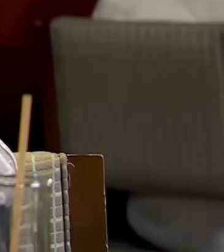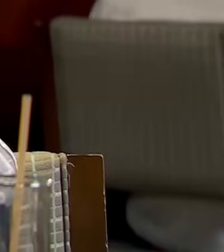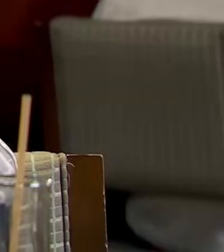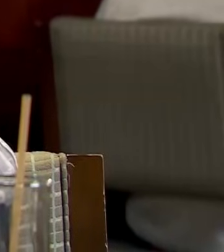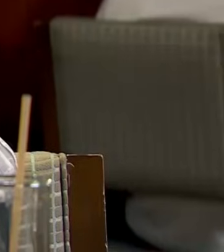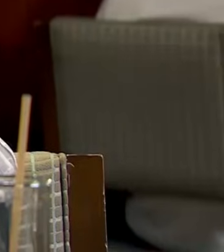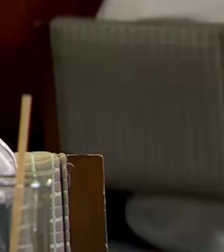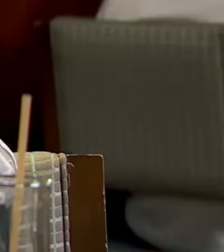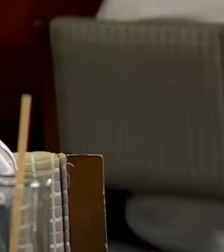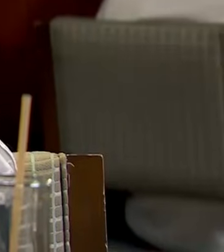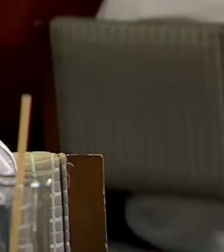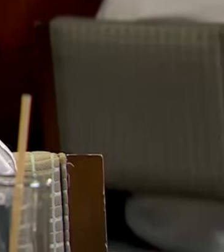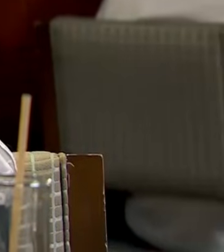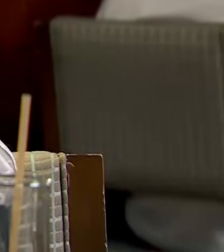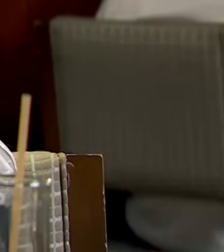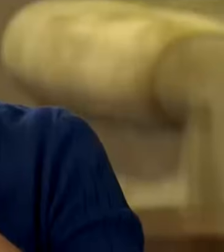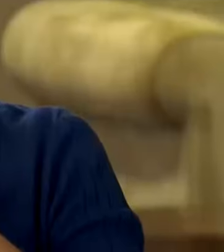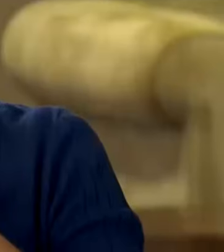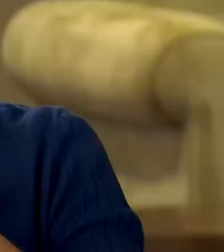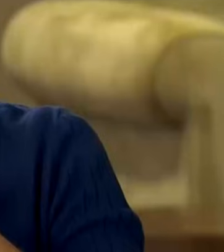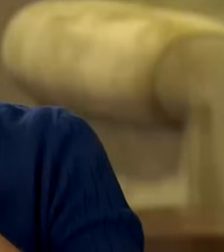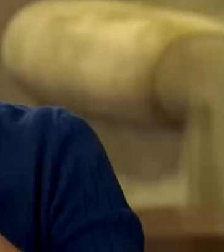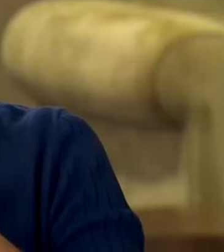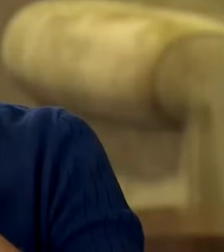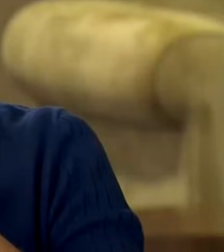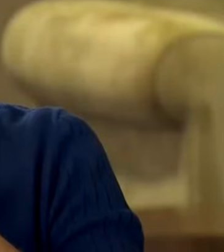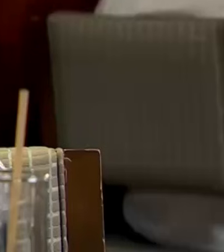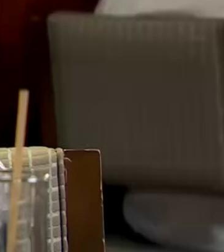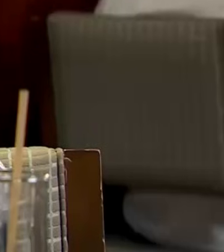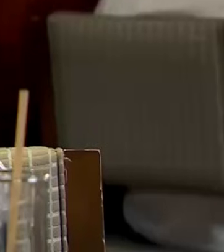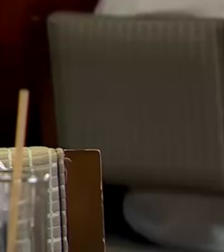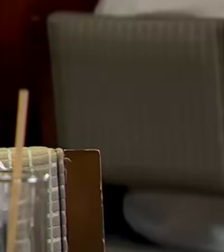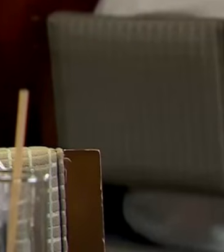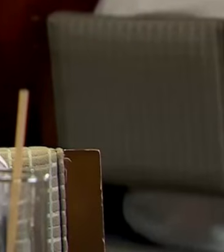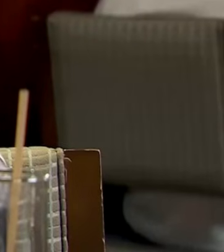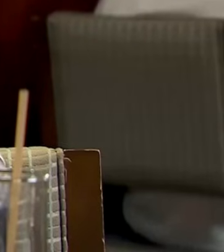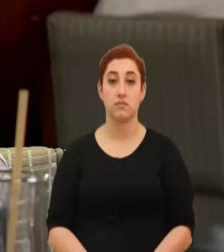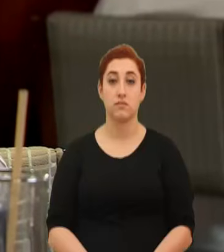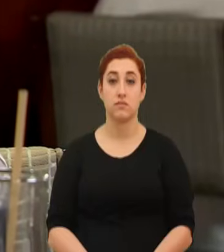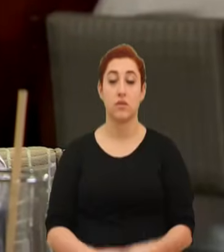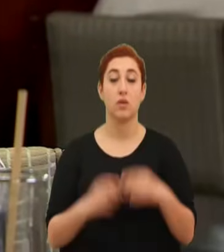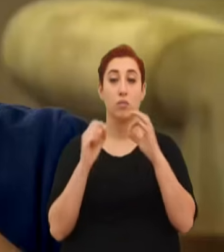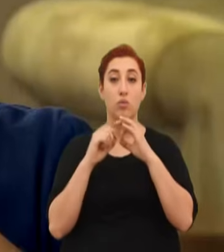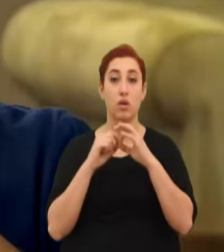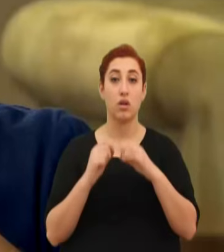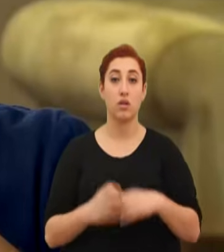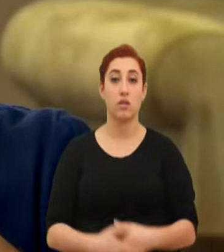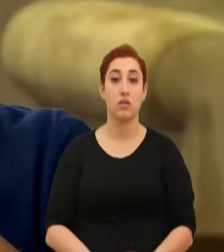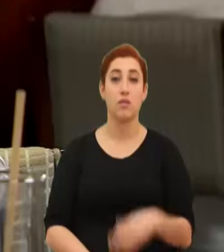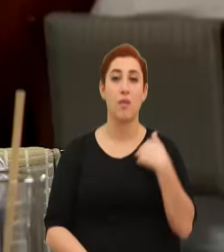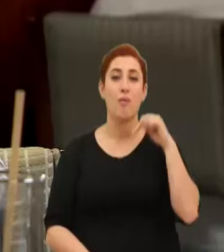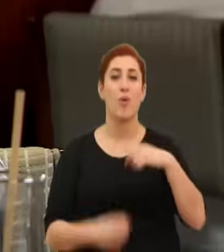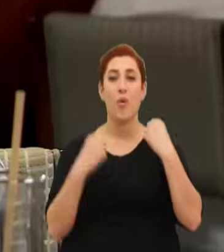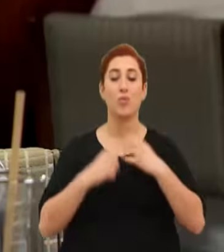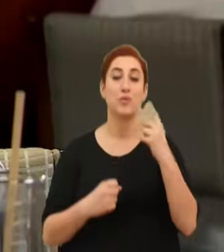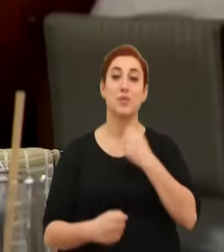Burhan'la Ceyda bir kafede karşılıklı oturuyorlar. İkisi de telefonlarıyla meşgul. Ceyda yan yan Burhan'a baktı. Burhan, ben